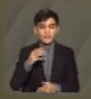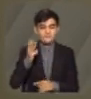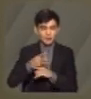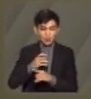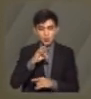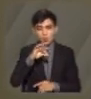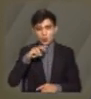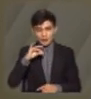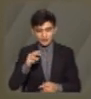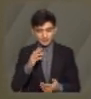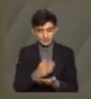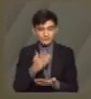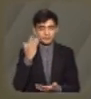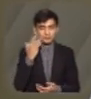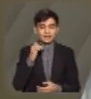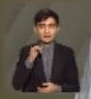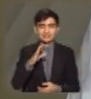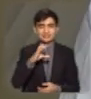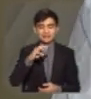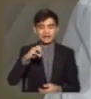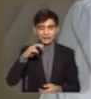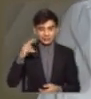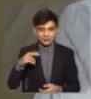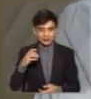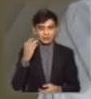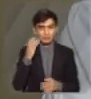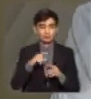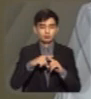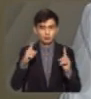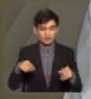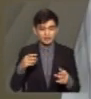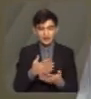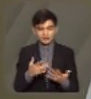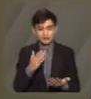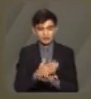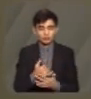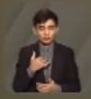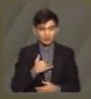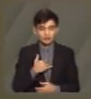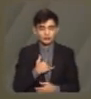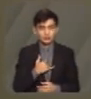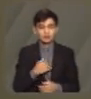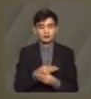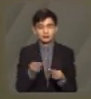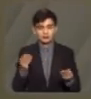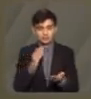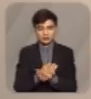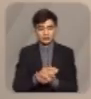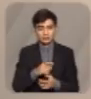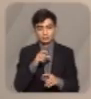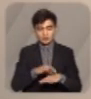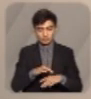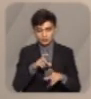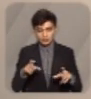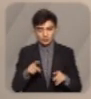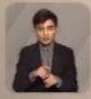видеоролики у нас крутятся, везде стенды, буклетики, лифлеты везде у нас раздаются пациентам.